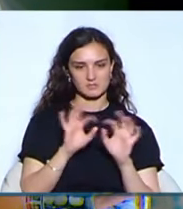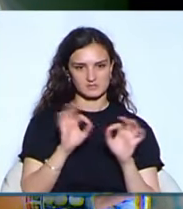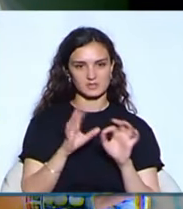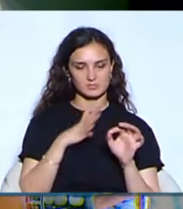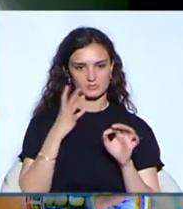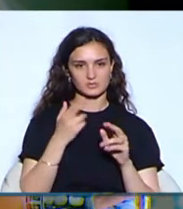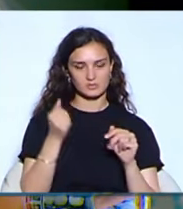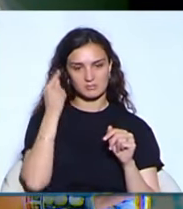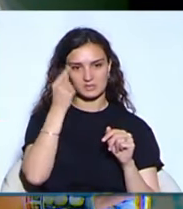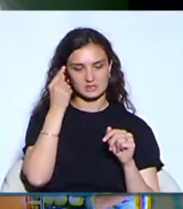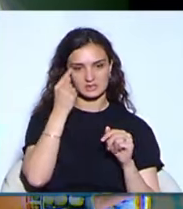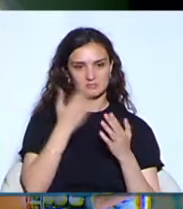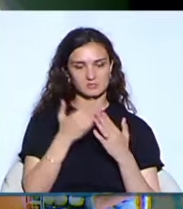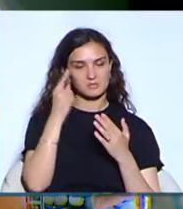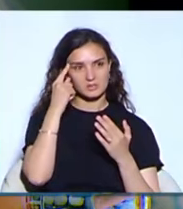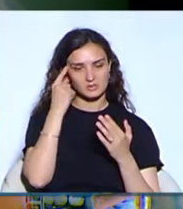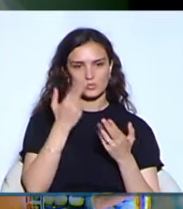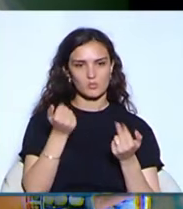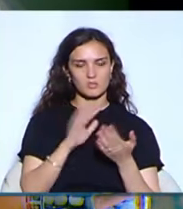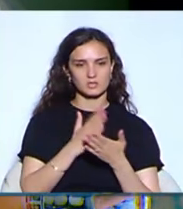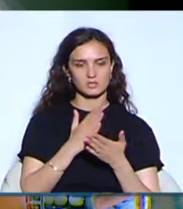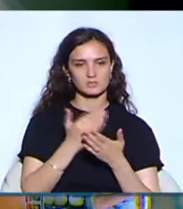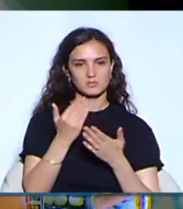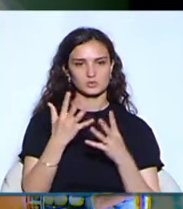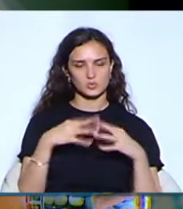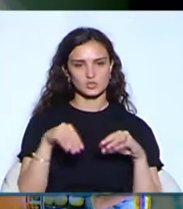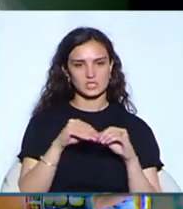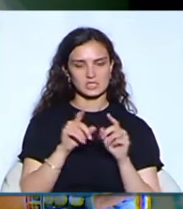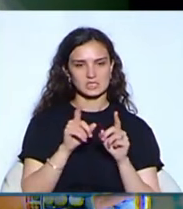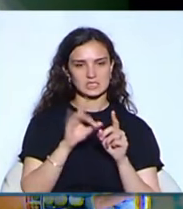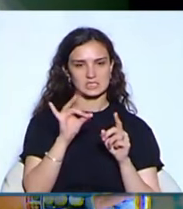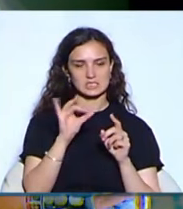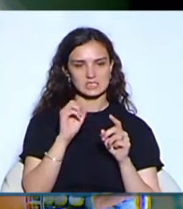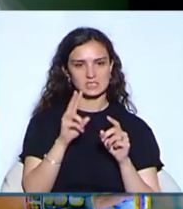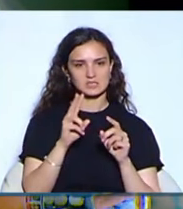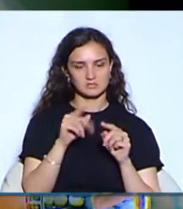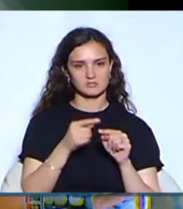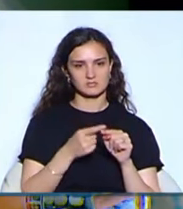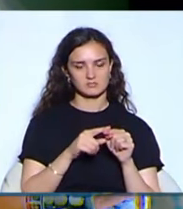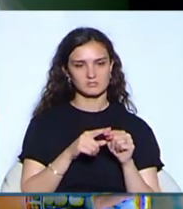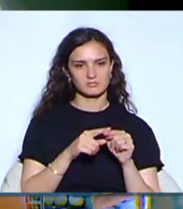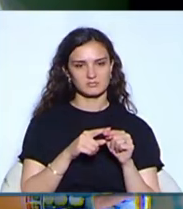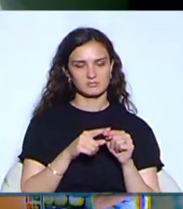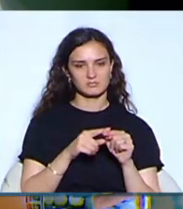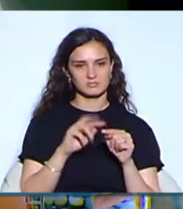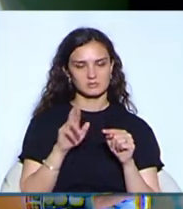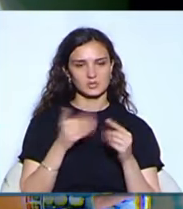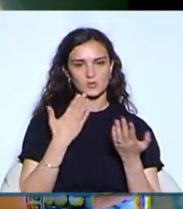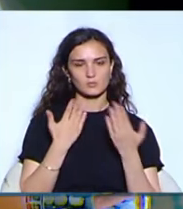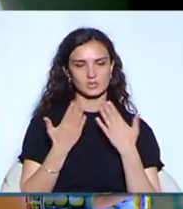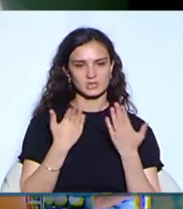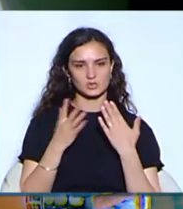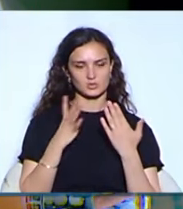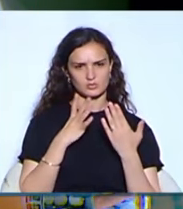ხომ დაფიქრდნენ, ვთქვათ, თქვენ არ არის მათი ოჯახი ასეთი რისკ ფაქტორების მქონე, ხომ? და